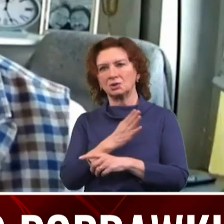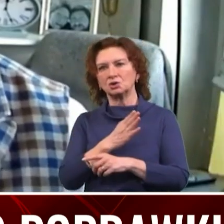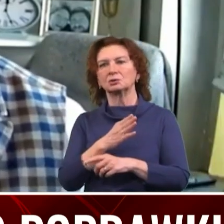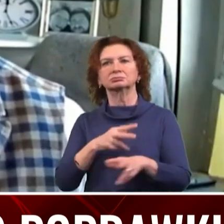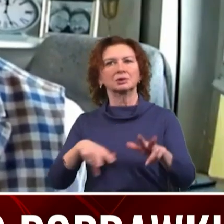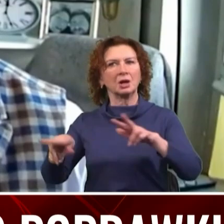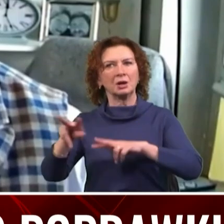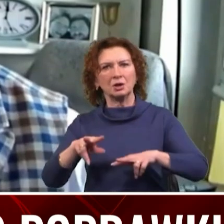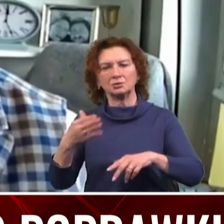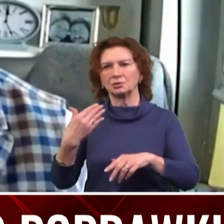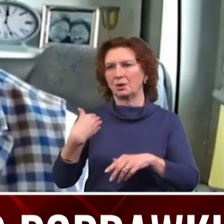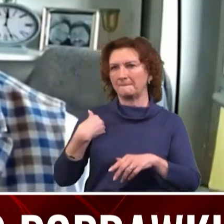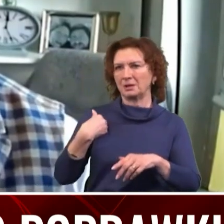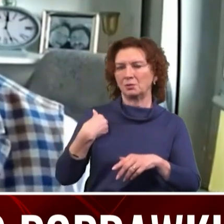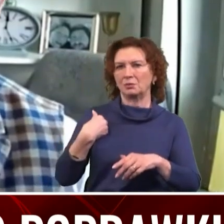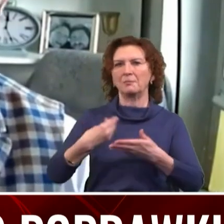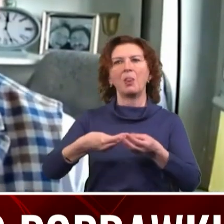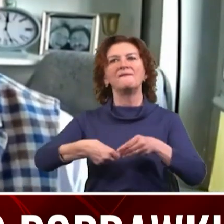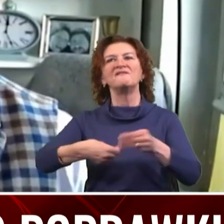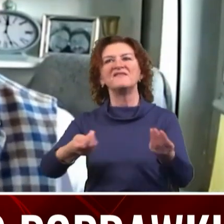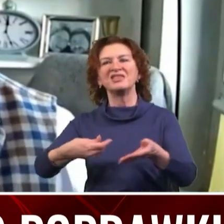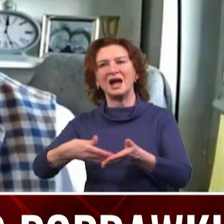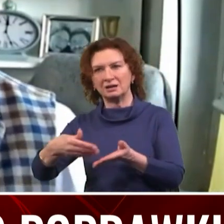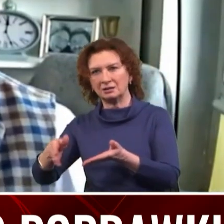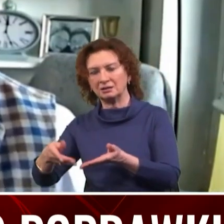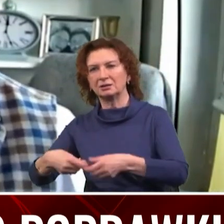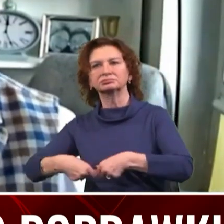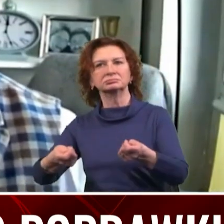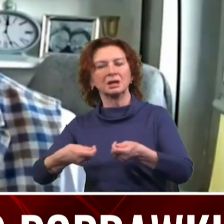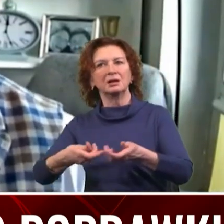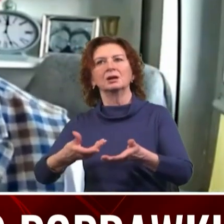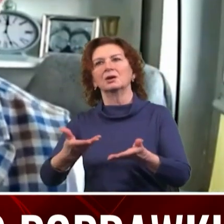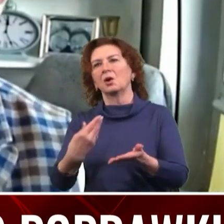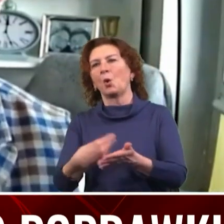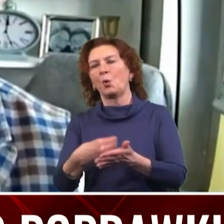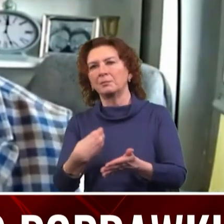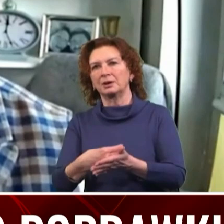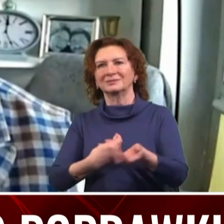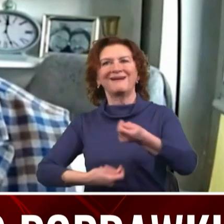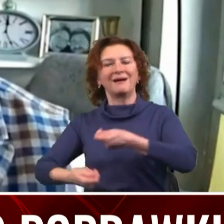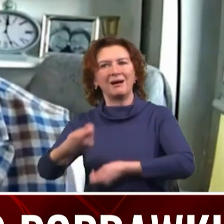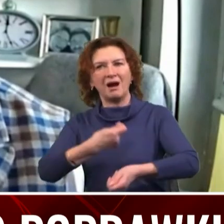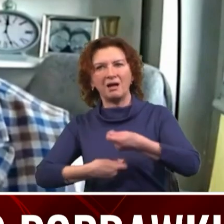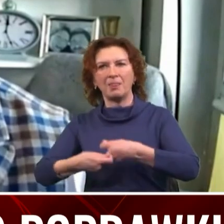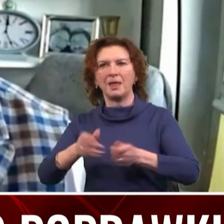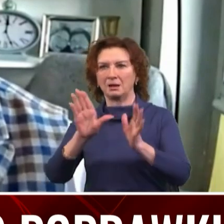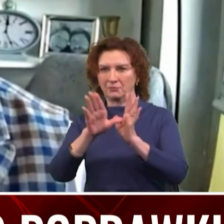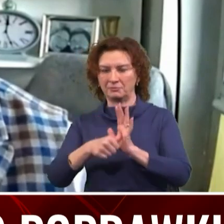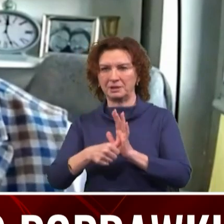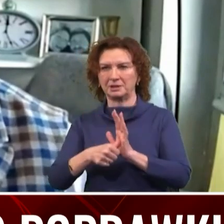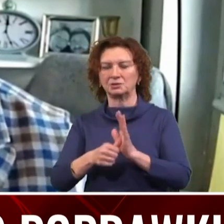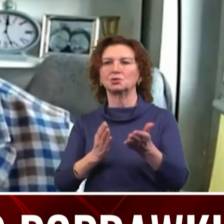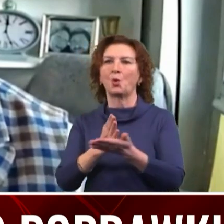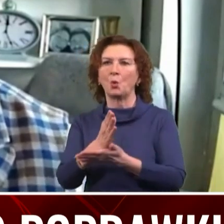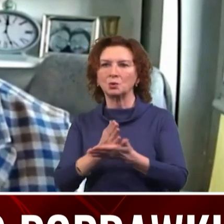na rynku usług, na rynku handlu. A co za tym idzie? Zmieniły wskaźniki, jeżeli chodzi o różnego